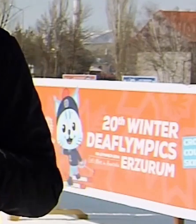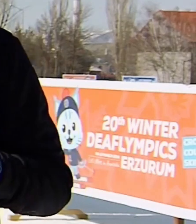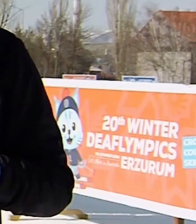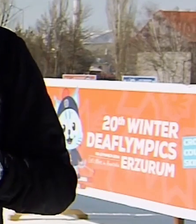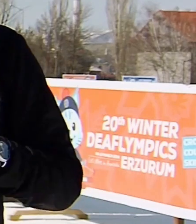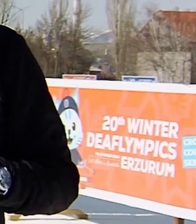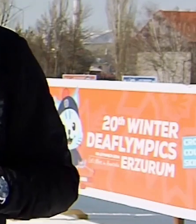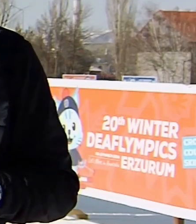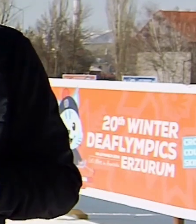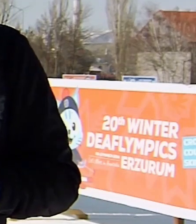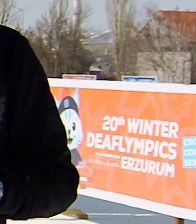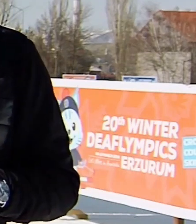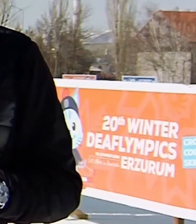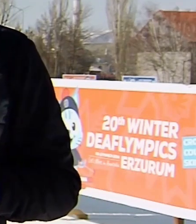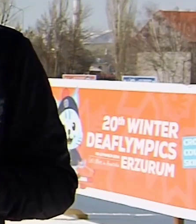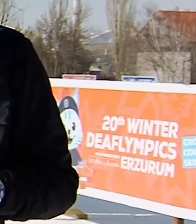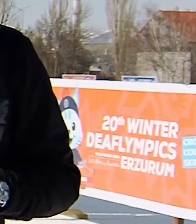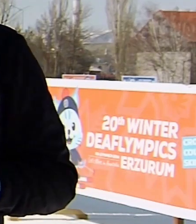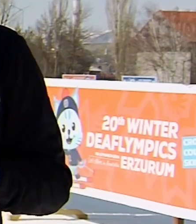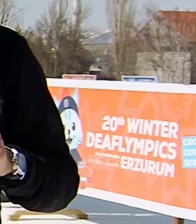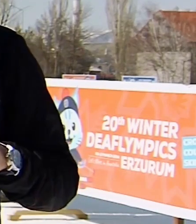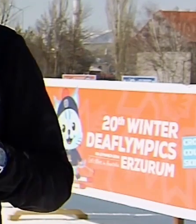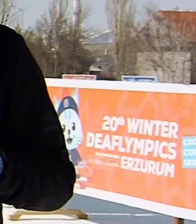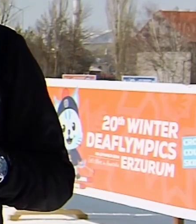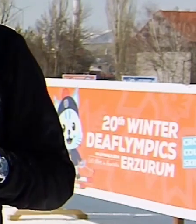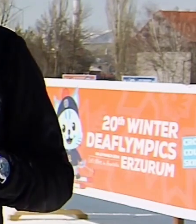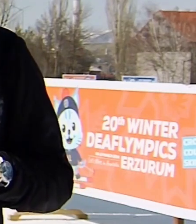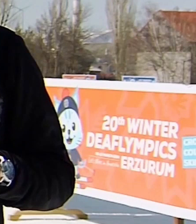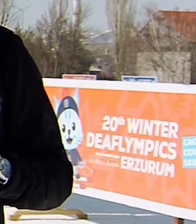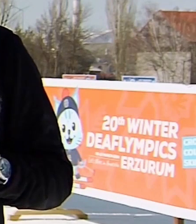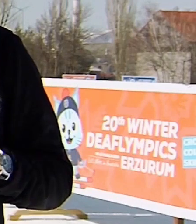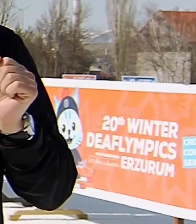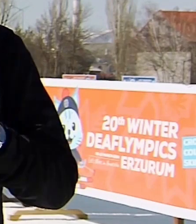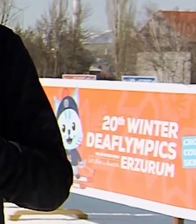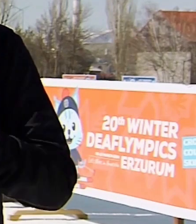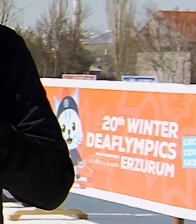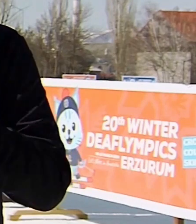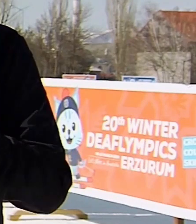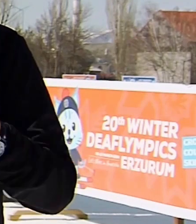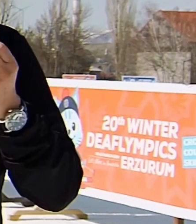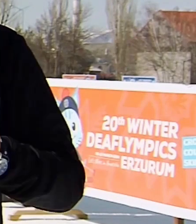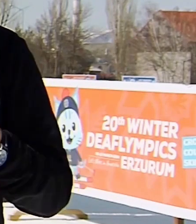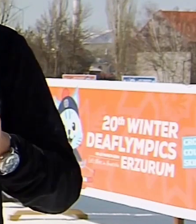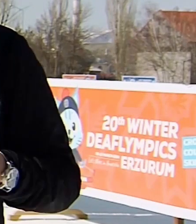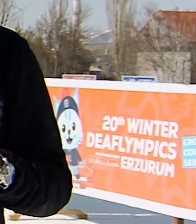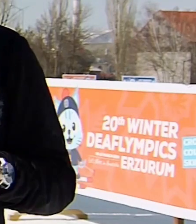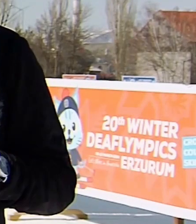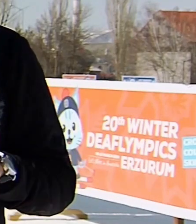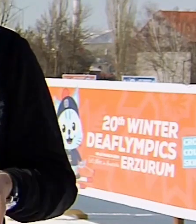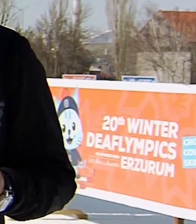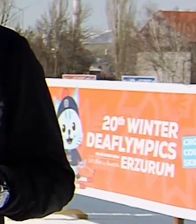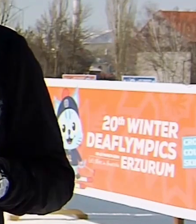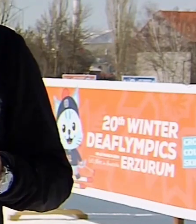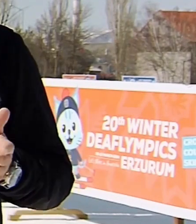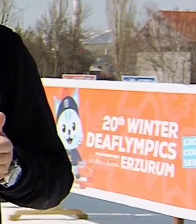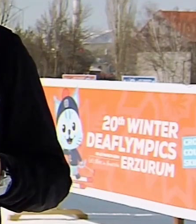весь п'єдестал – це дійсно перше в історії Дефлімпійських ігор, де приймає участь Україна. Це перший